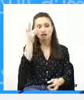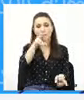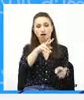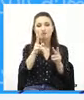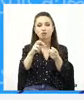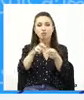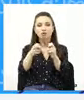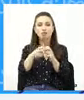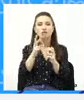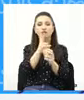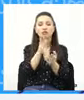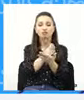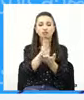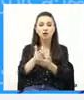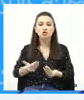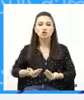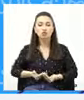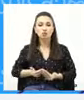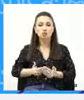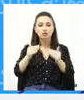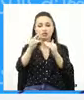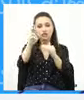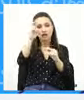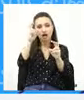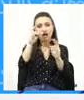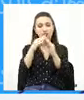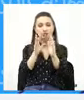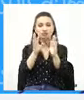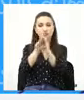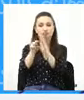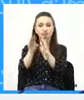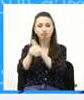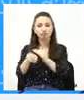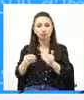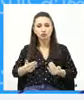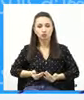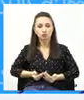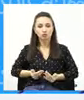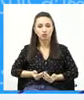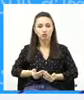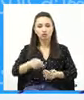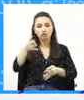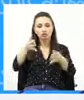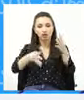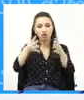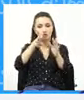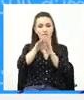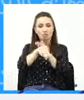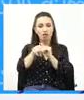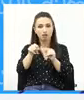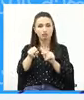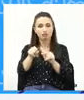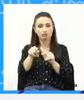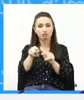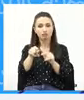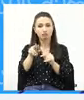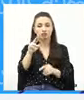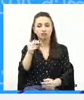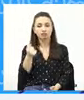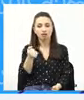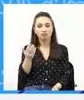ანალოგიური პრობლემები აწუხებს, ცხოვრობს სახელმწიფო დაწესებულებებში, შენობანაგებობებში